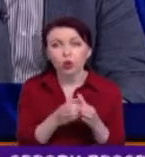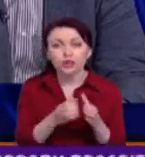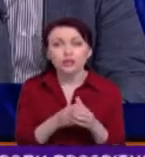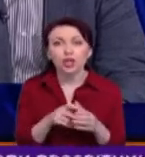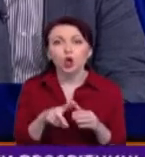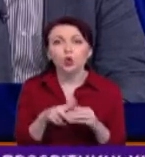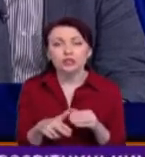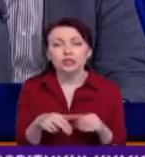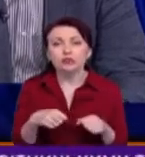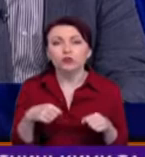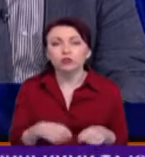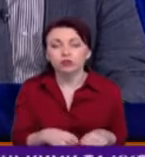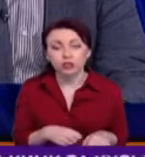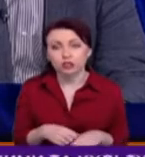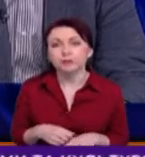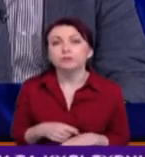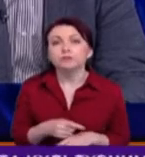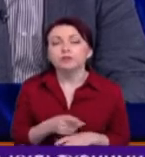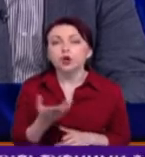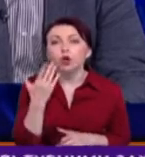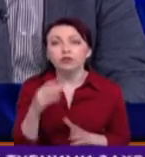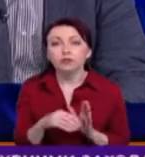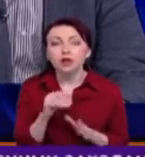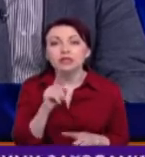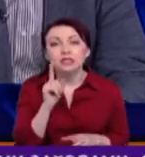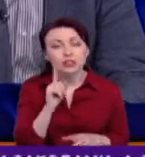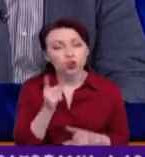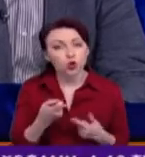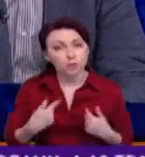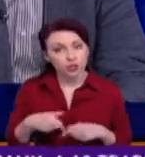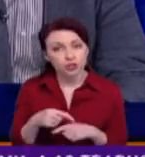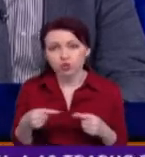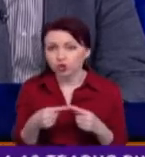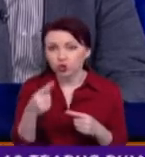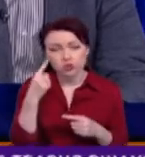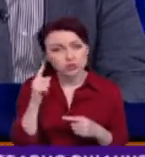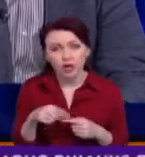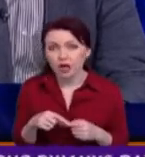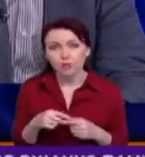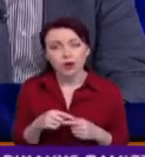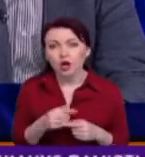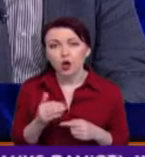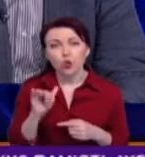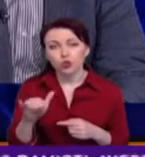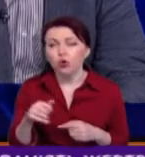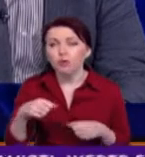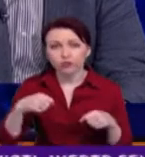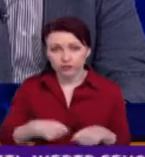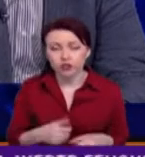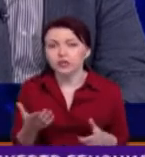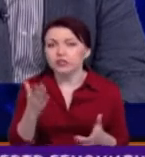урізати повноваження, тому що ми чітко, коли вибирали Зеленського, ми чітко знаємо, з якими ми його вибрали повноваженнями. Якщо ви хоча